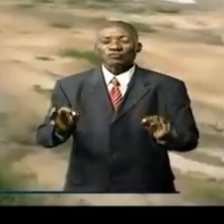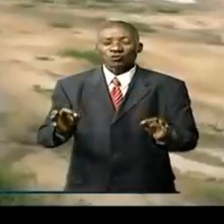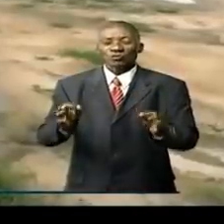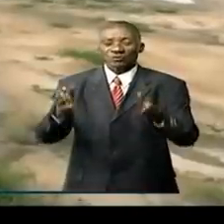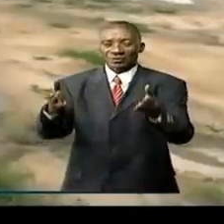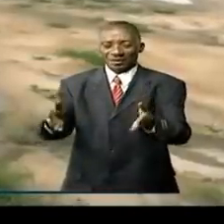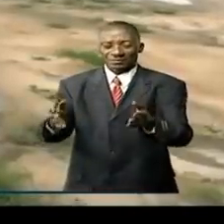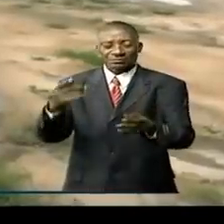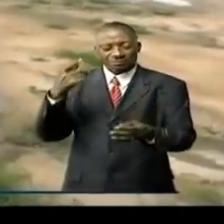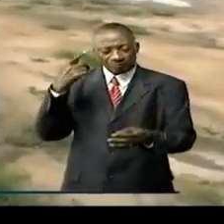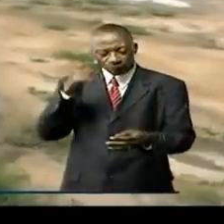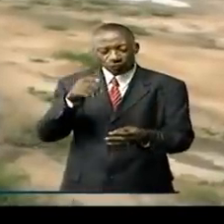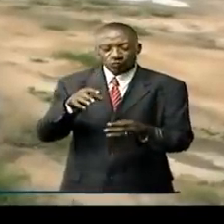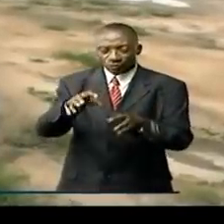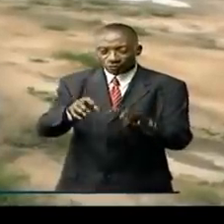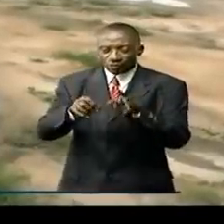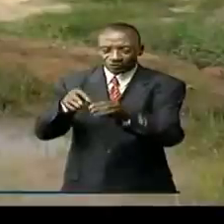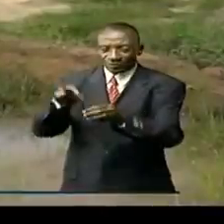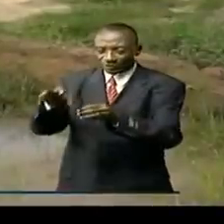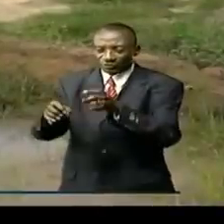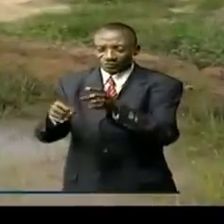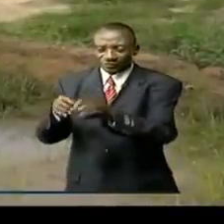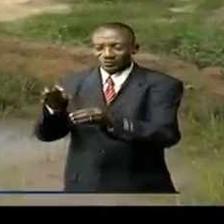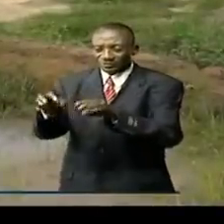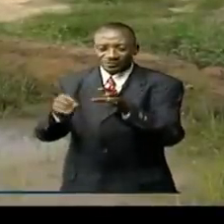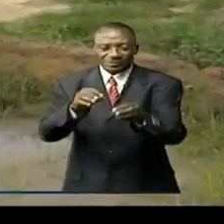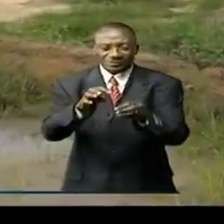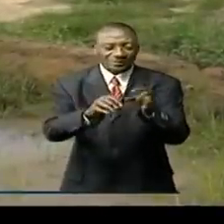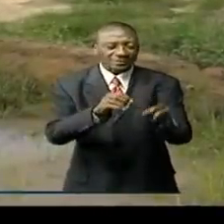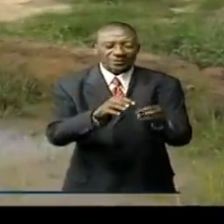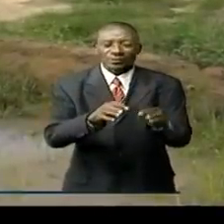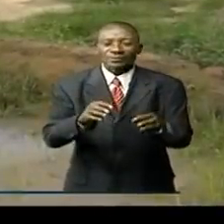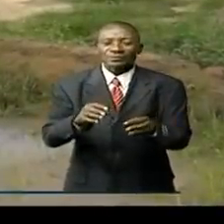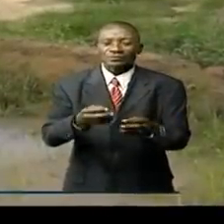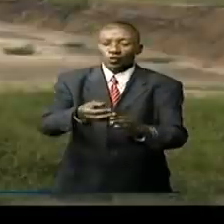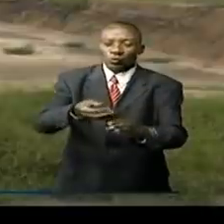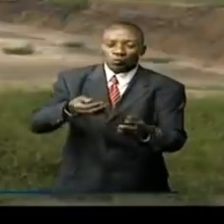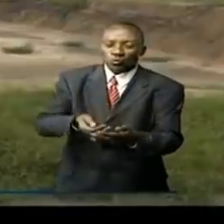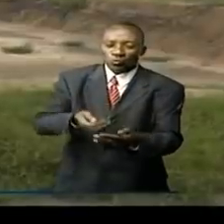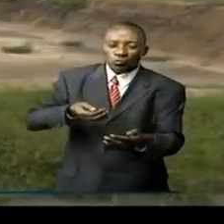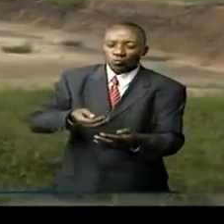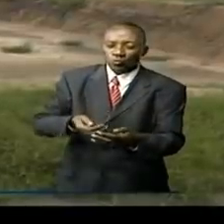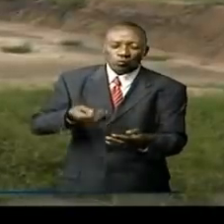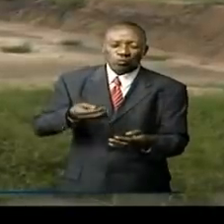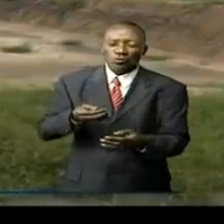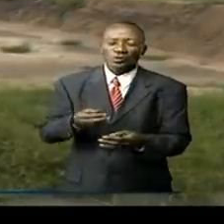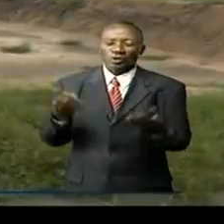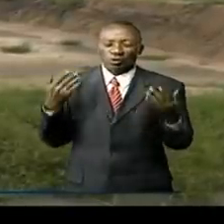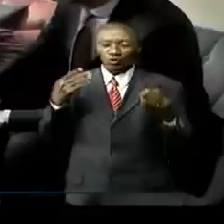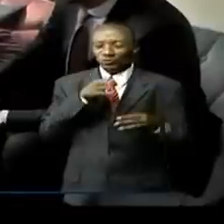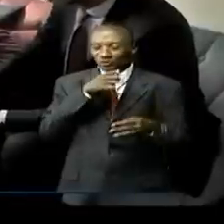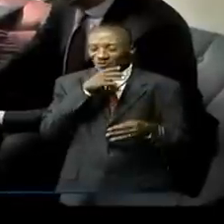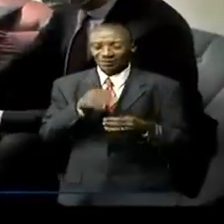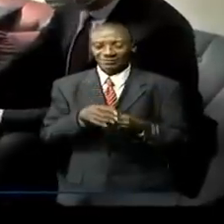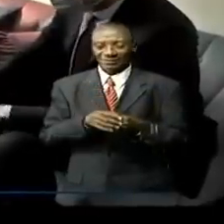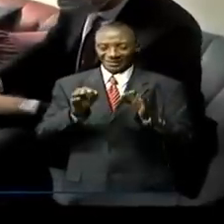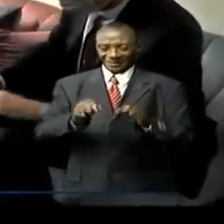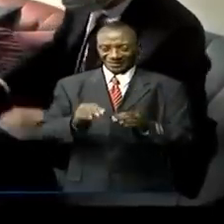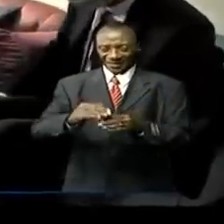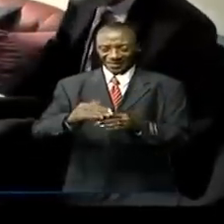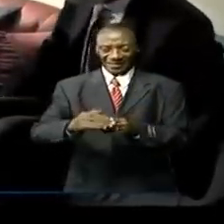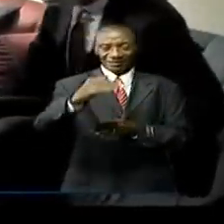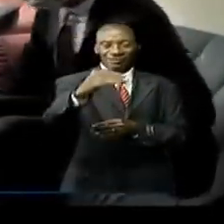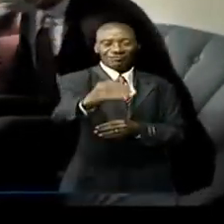choisi, le terrain situé entre l'avenue de l'Enseignement et le boulevard Triomphal en face du stade de Martyrs. C'est ce qui ressort